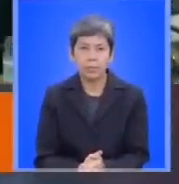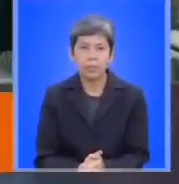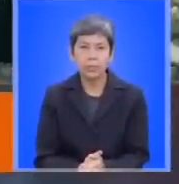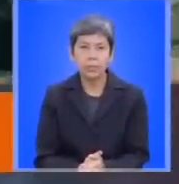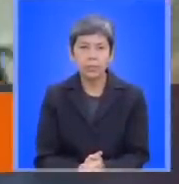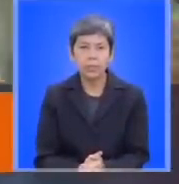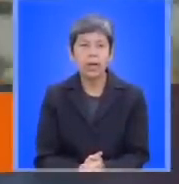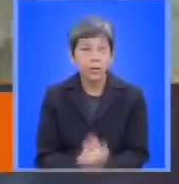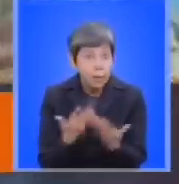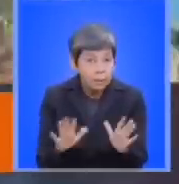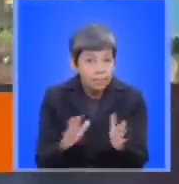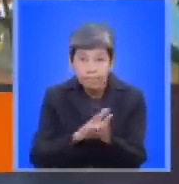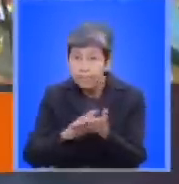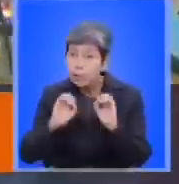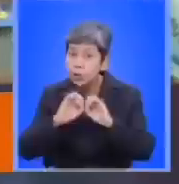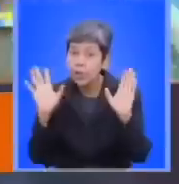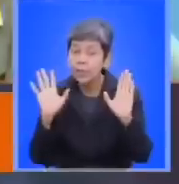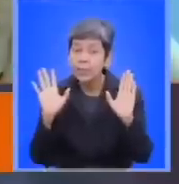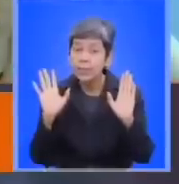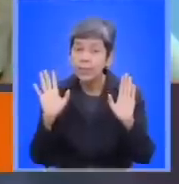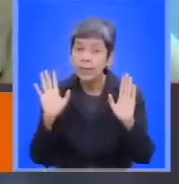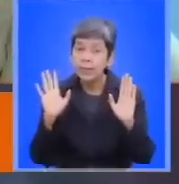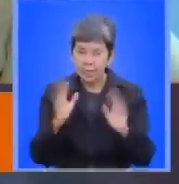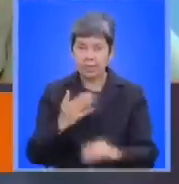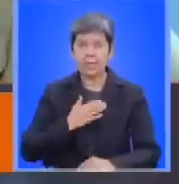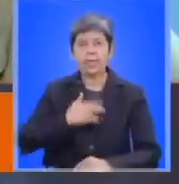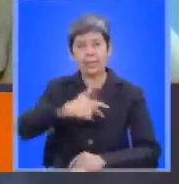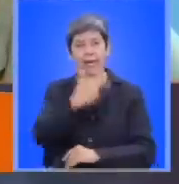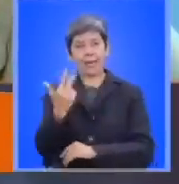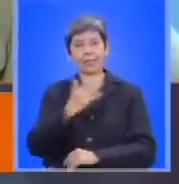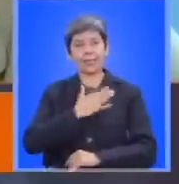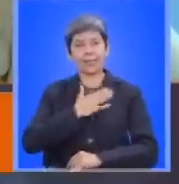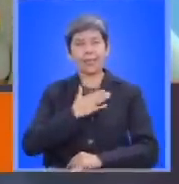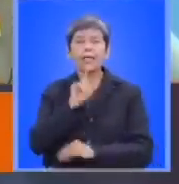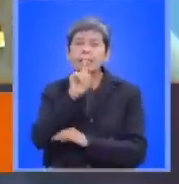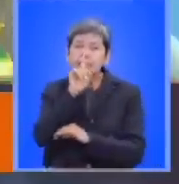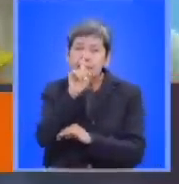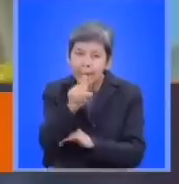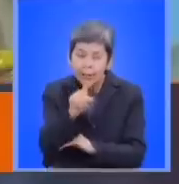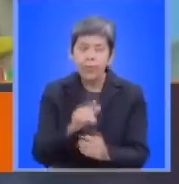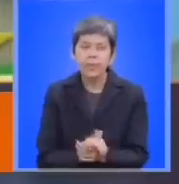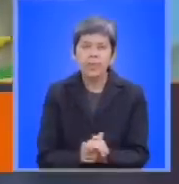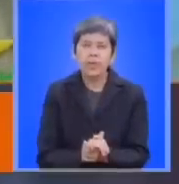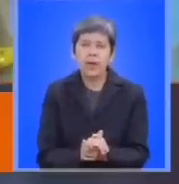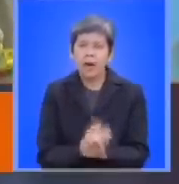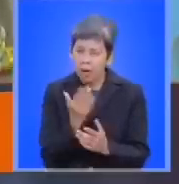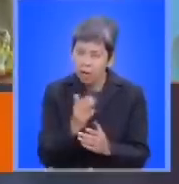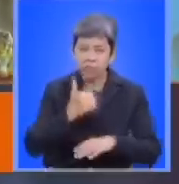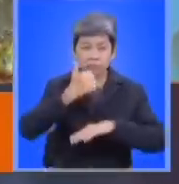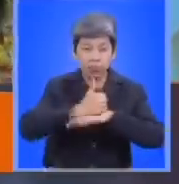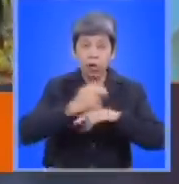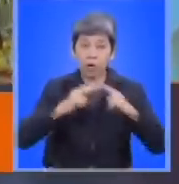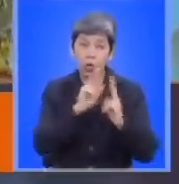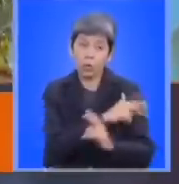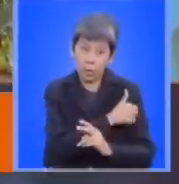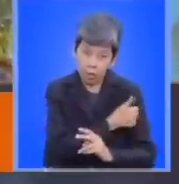ครับเคลียร์หมดแล้วใช่ไหมครับ จากไทย PBS นะคะเรียนสอบถามเขาว่าอย่างที่ท่านรัฐมนตรีแล้ว